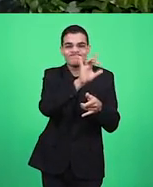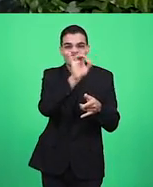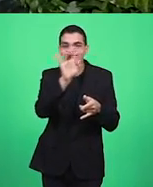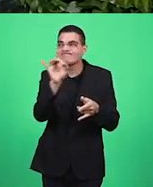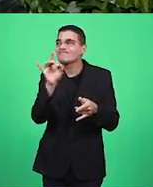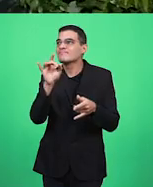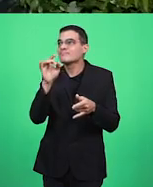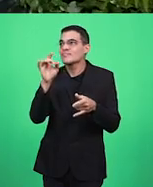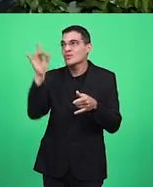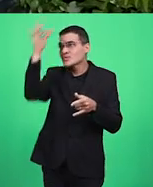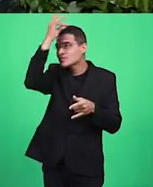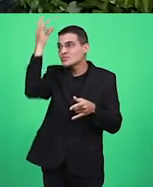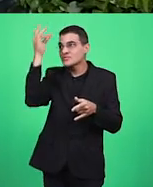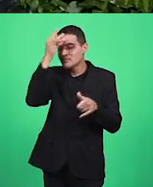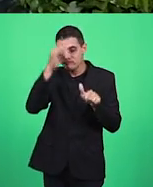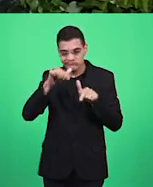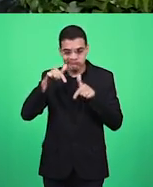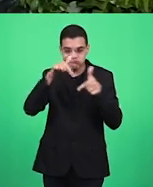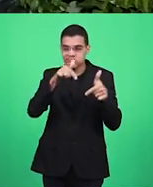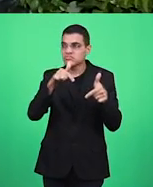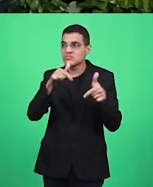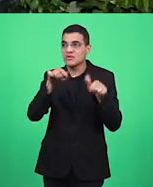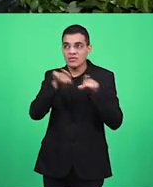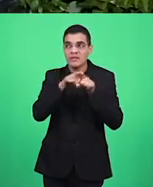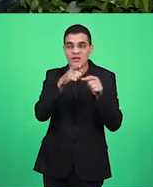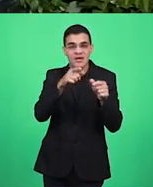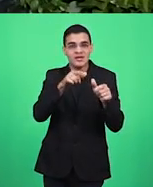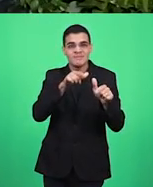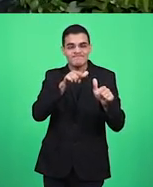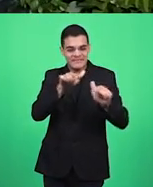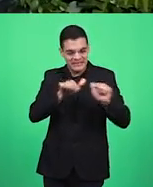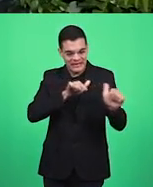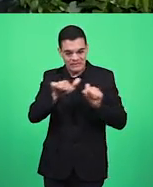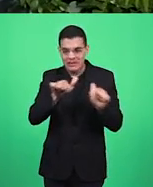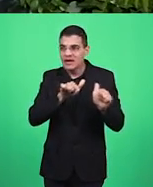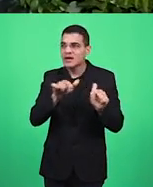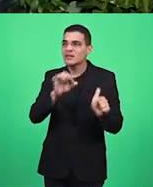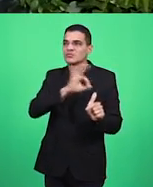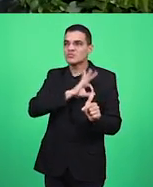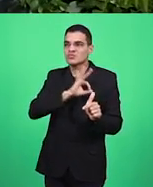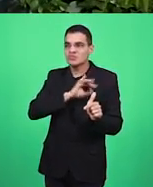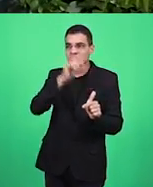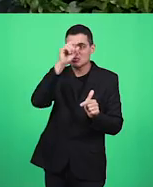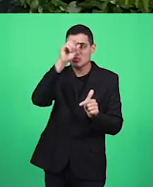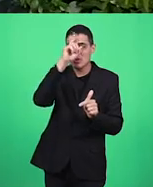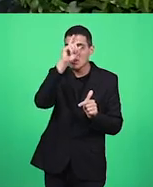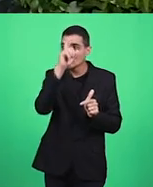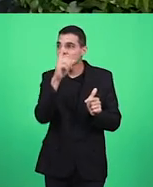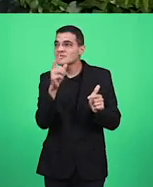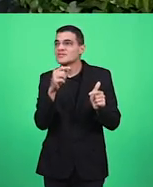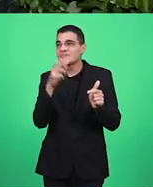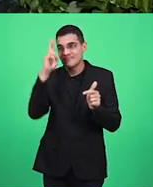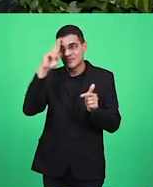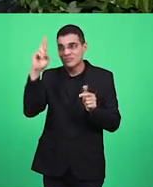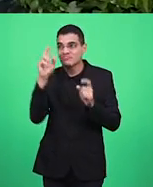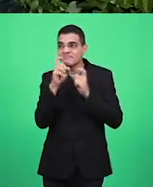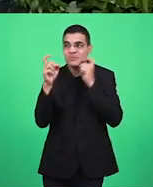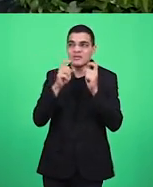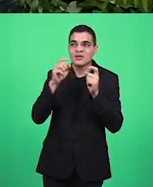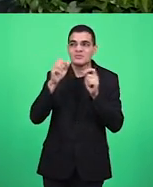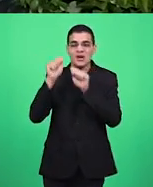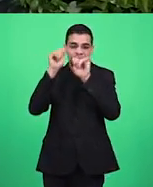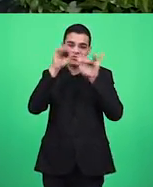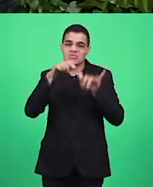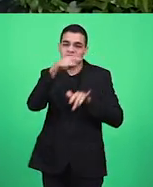на больничной кольке лежит, кто-то работает сейчас, переживает за близких своих, за